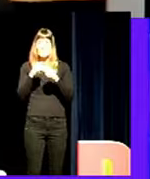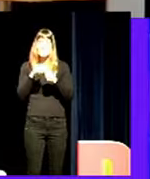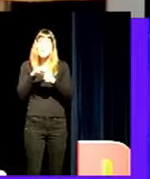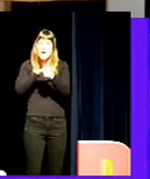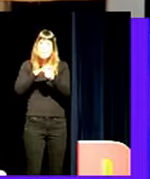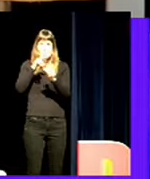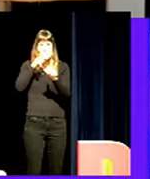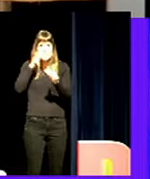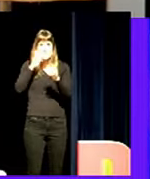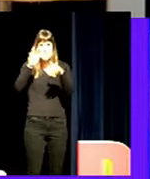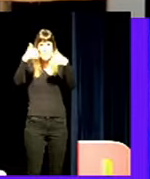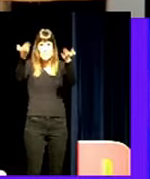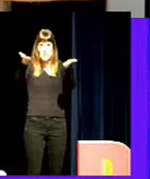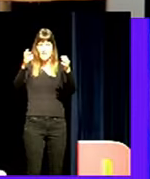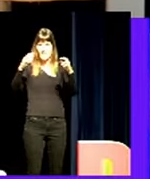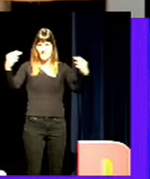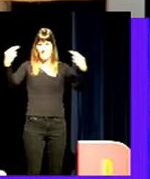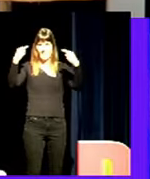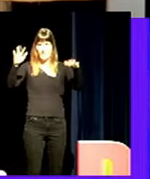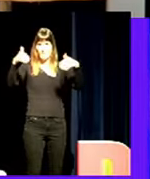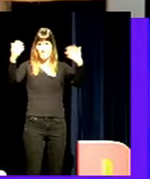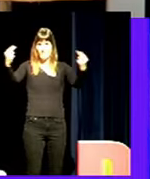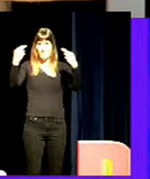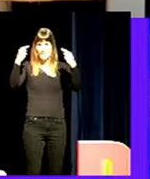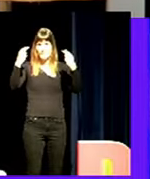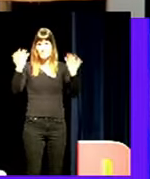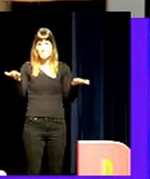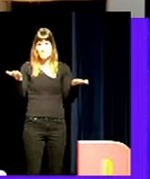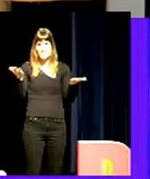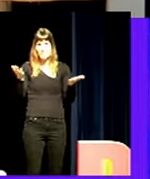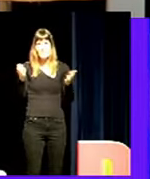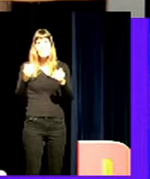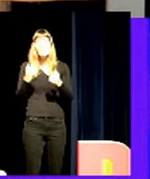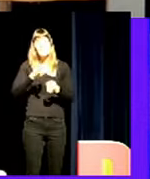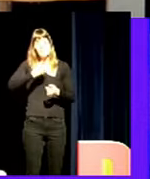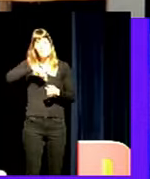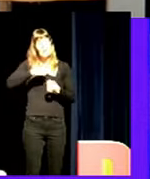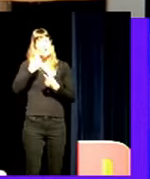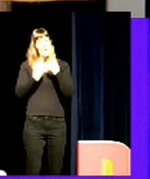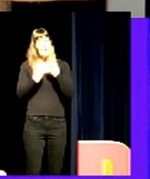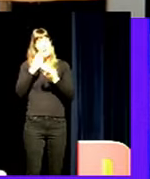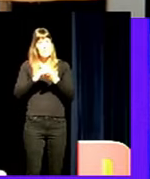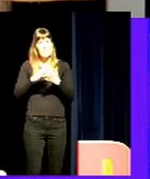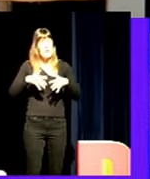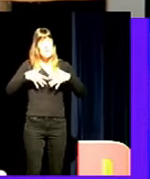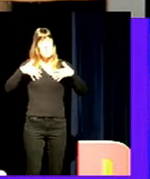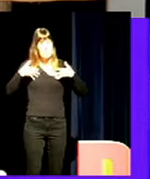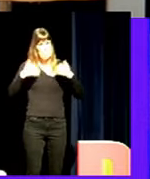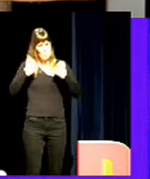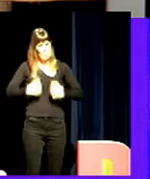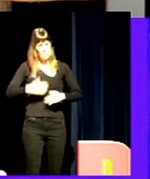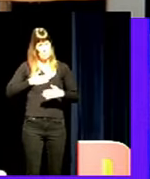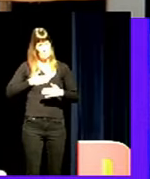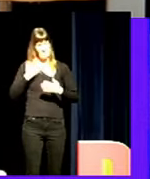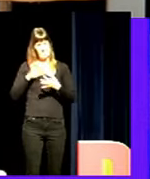dugunean kanpoan, gero, guk modu berdinean deskonektatzen gara gure gorputzegaz, gure emozioaz, orduan, deko